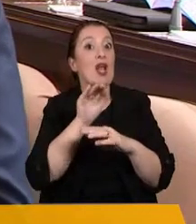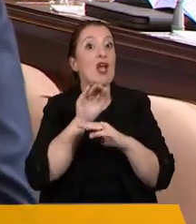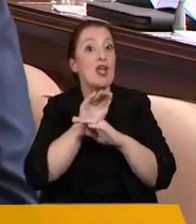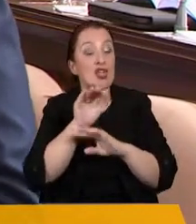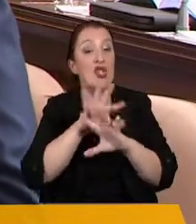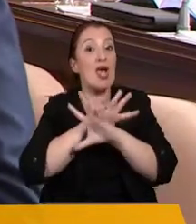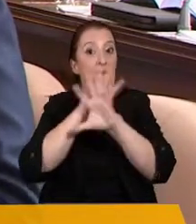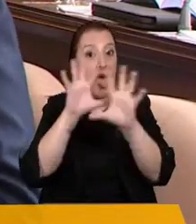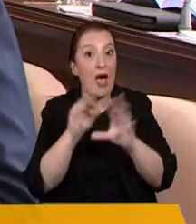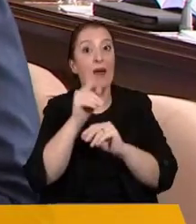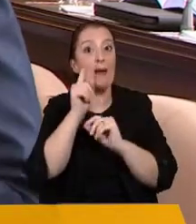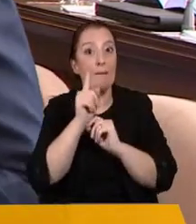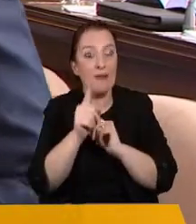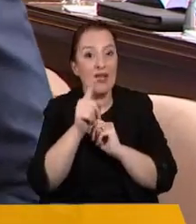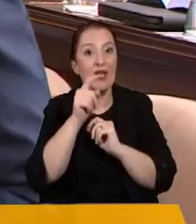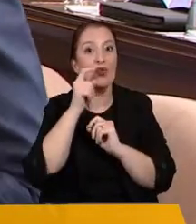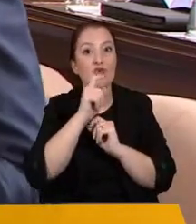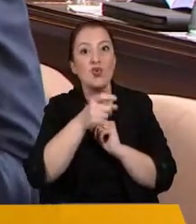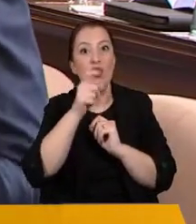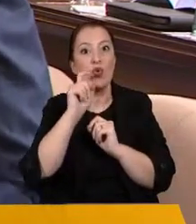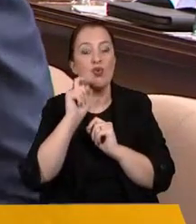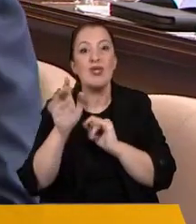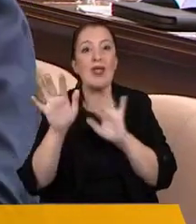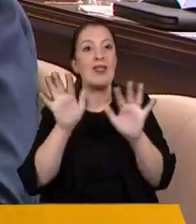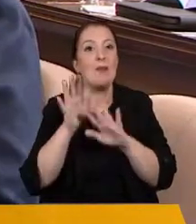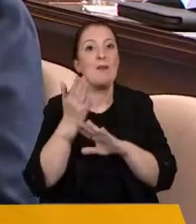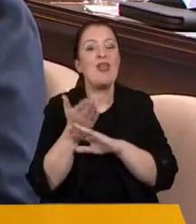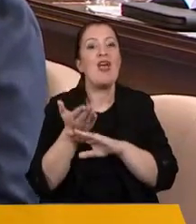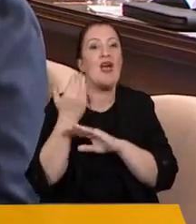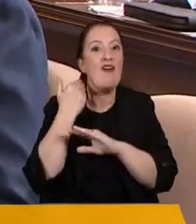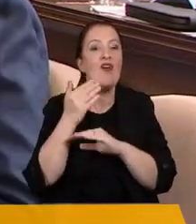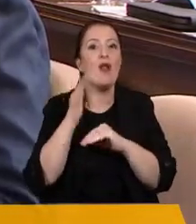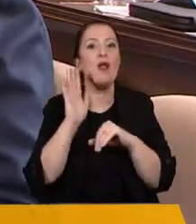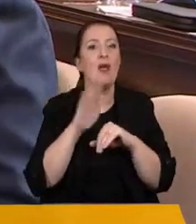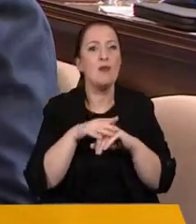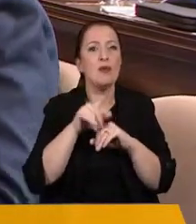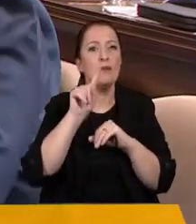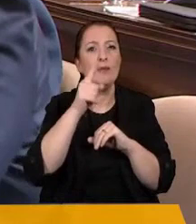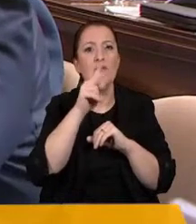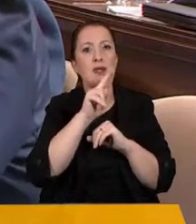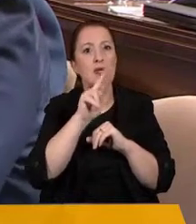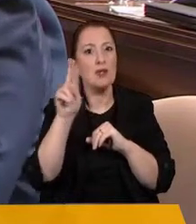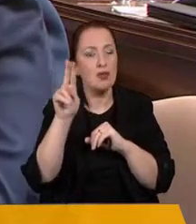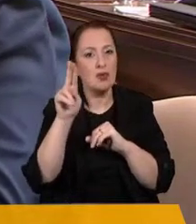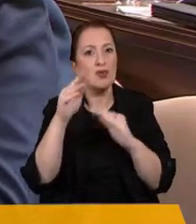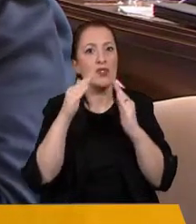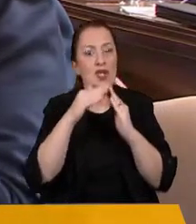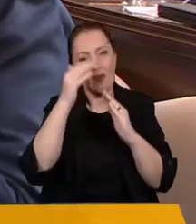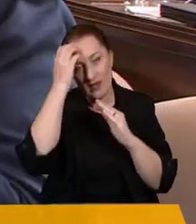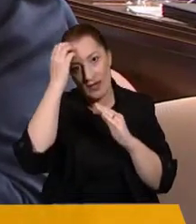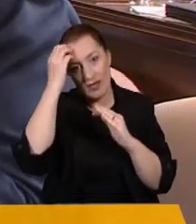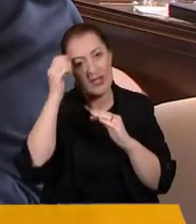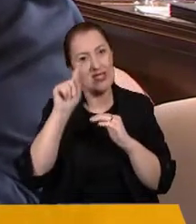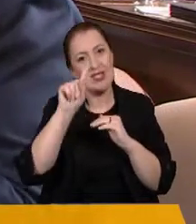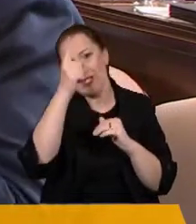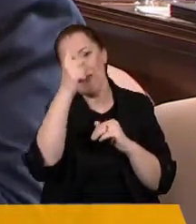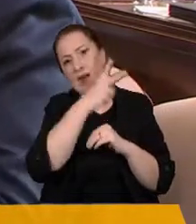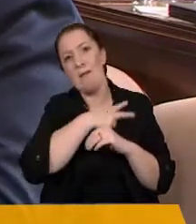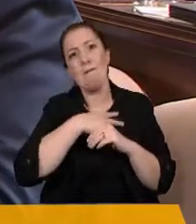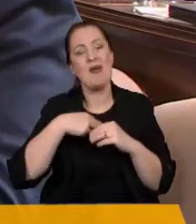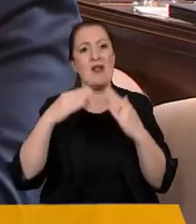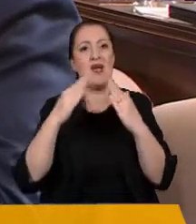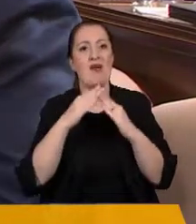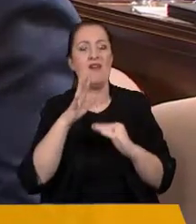biri 99 depreminden önce yapılmış 1700 konut, sırf belediye konutları var.